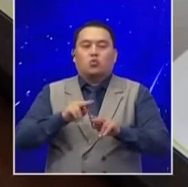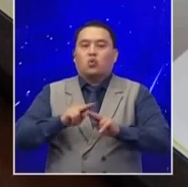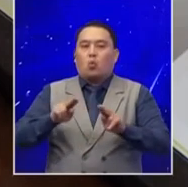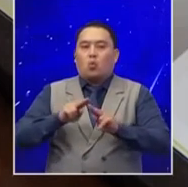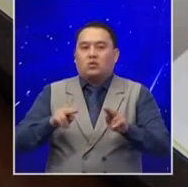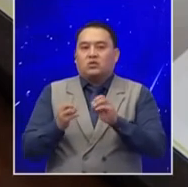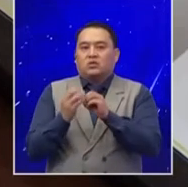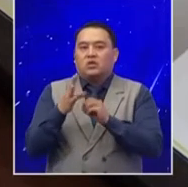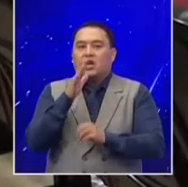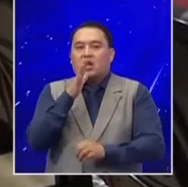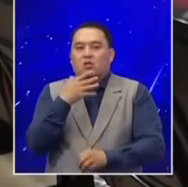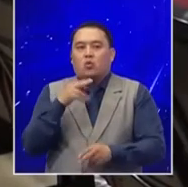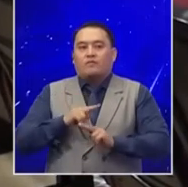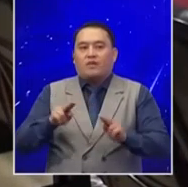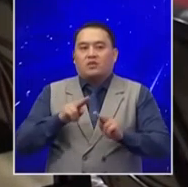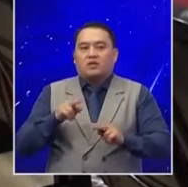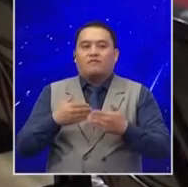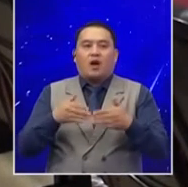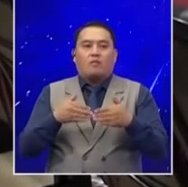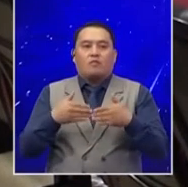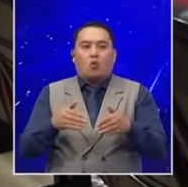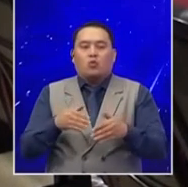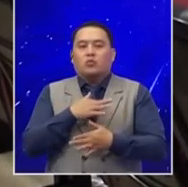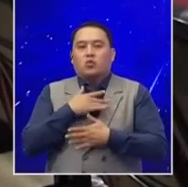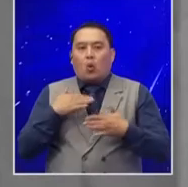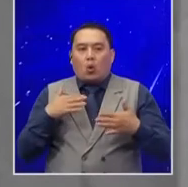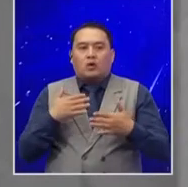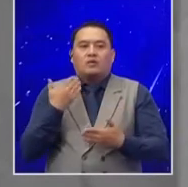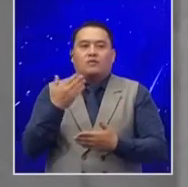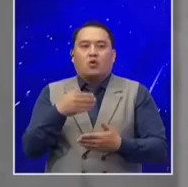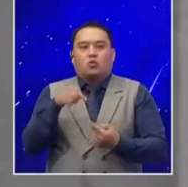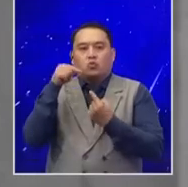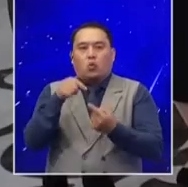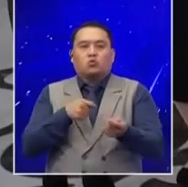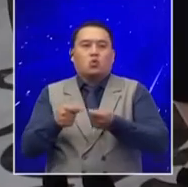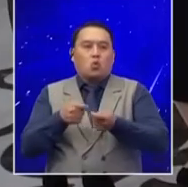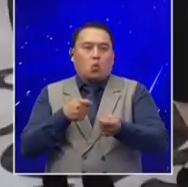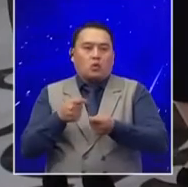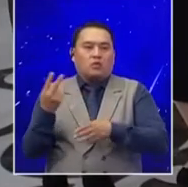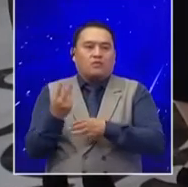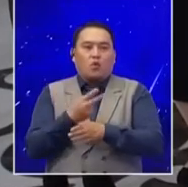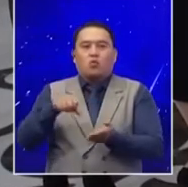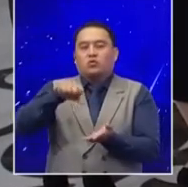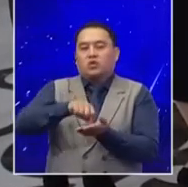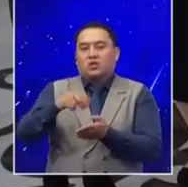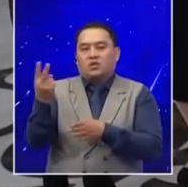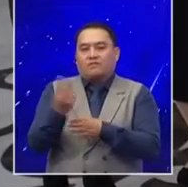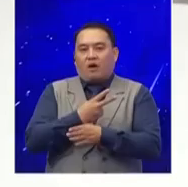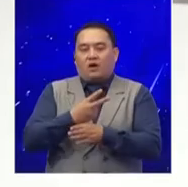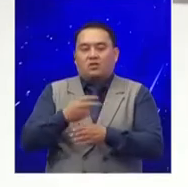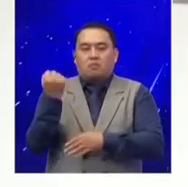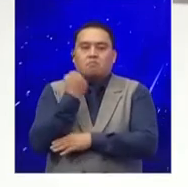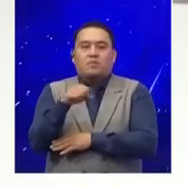За 14 лет работы он воспитал и выпустил немало учеников. Под его чутким руководством двое учащихся дважды